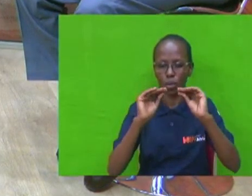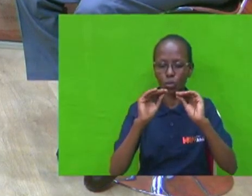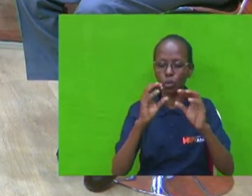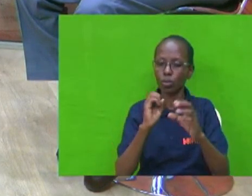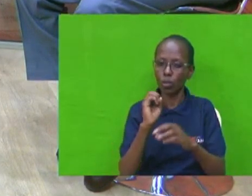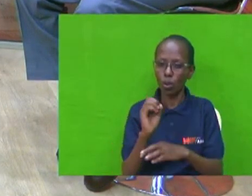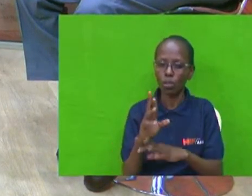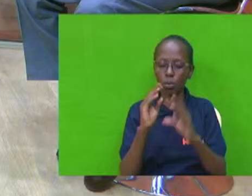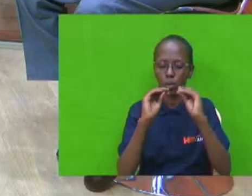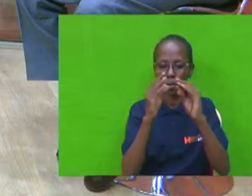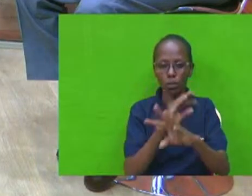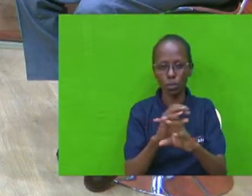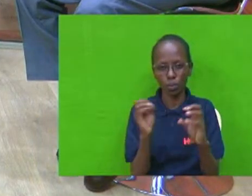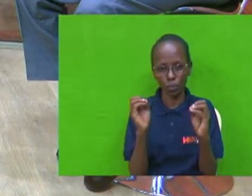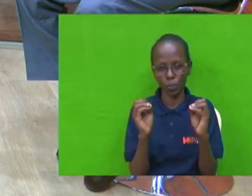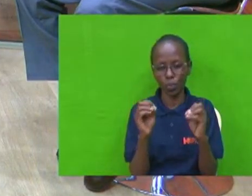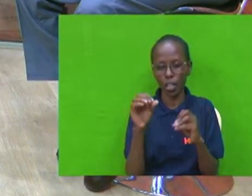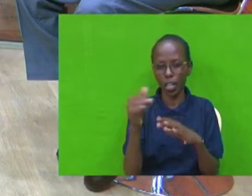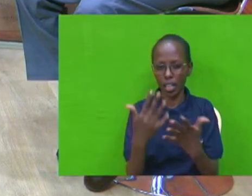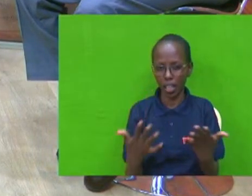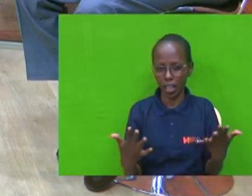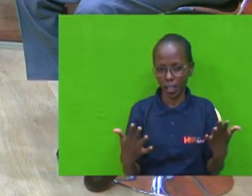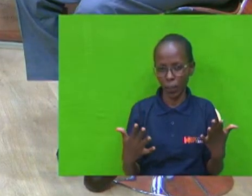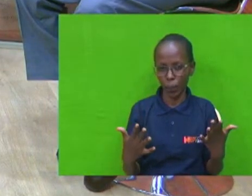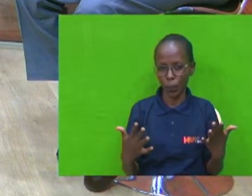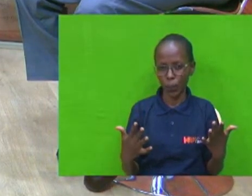hawafunzwi. Kitu kingine kwamba